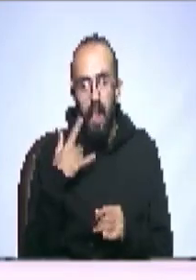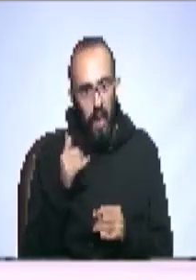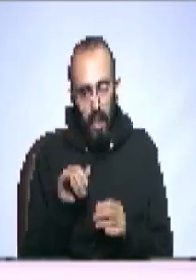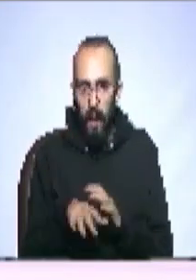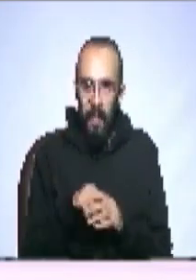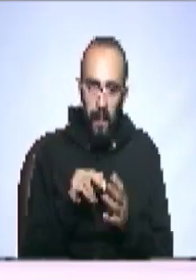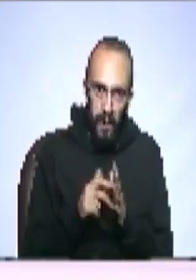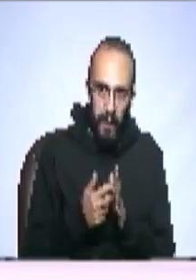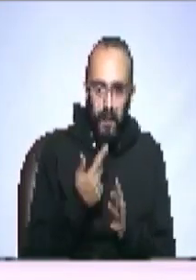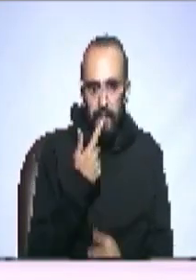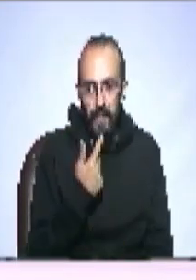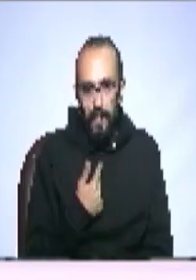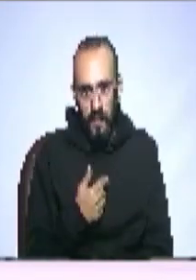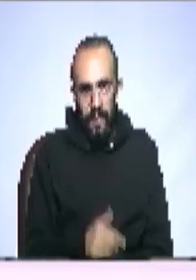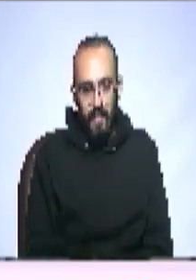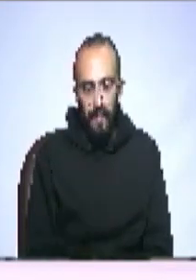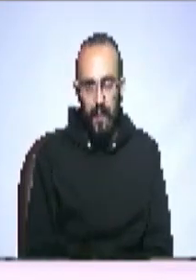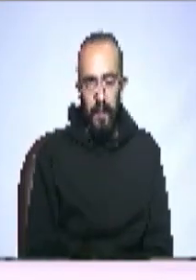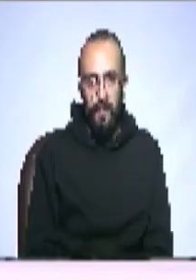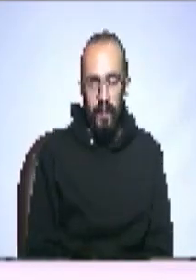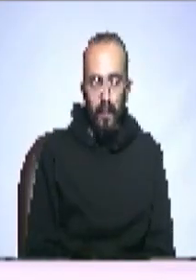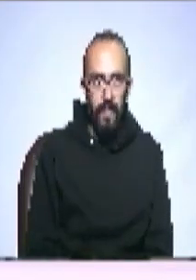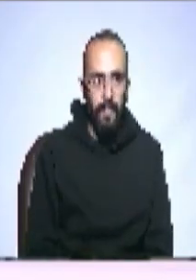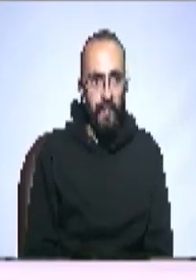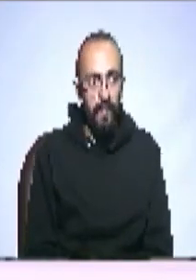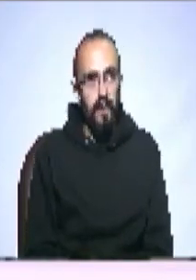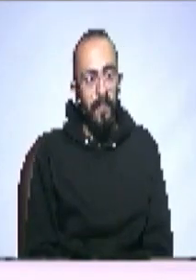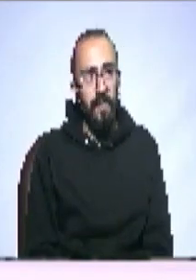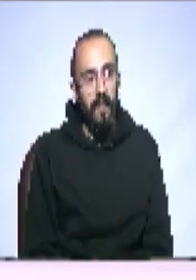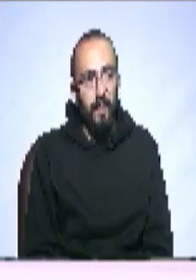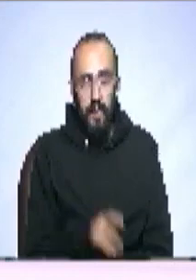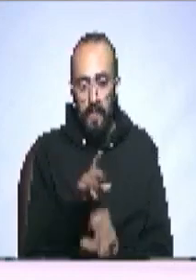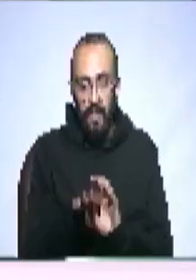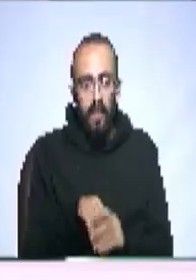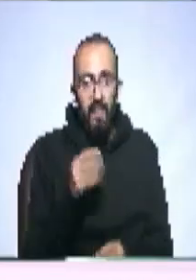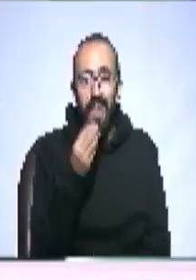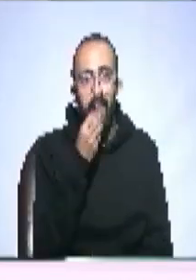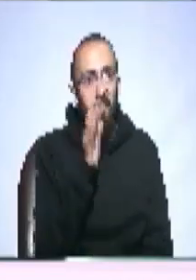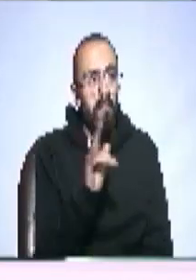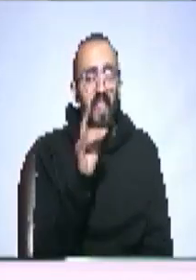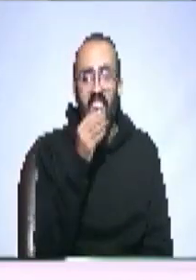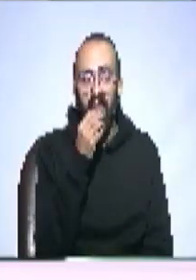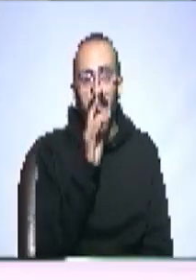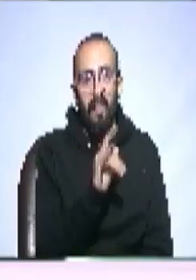ايه الحاجات دي. طبعا انت عايزه تعرفي انا هعمل ايه دلوقتي. انت هتاكل اكيد.